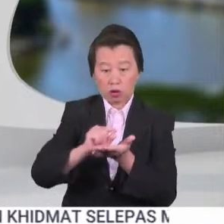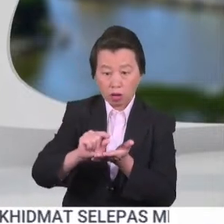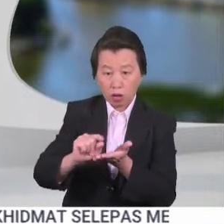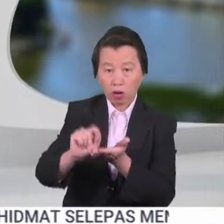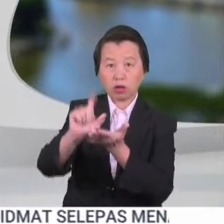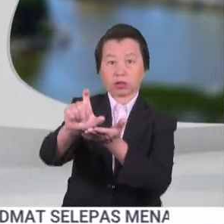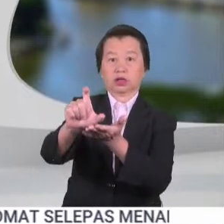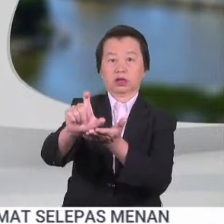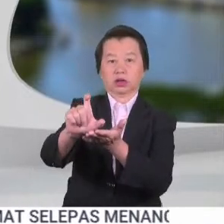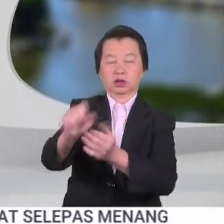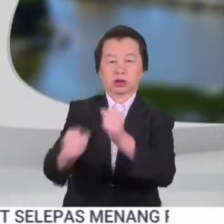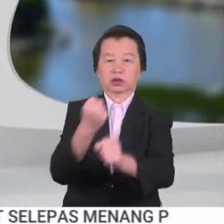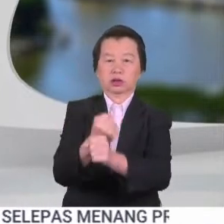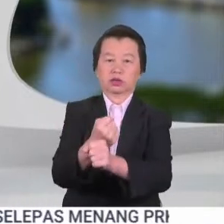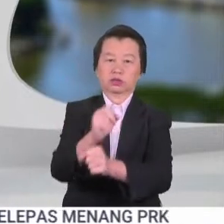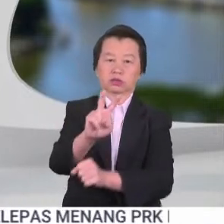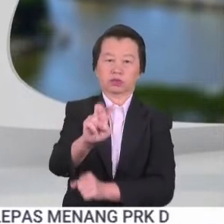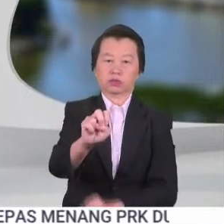tinggi pada